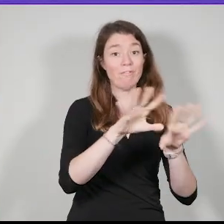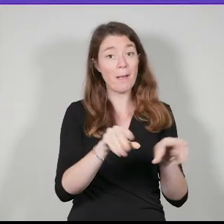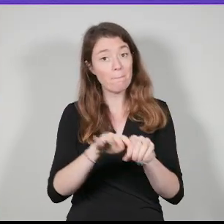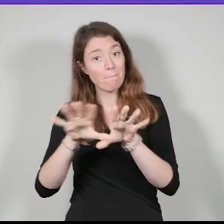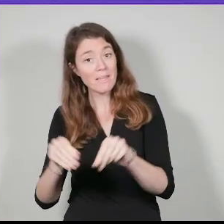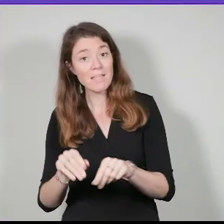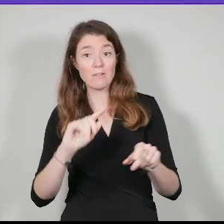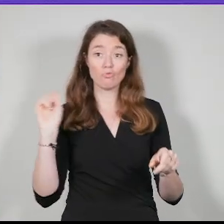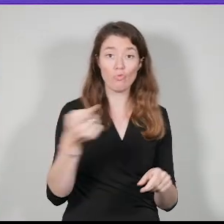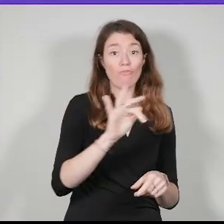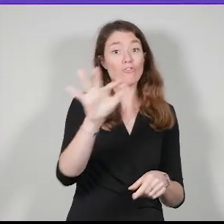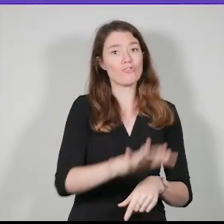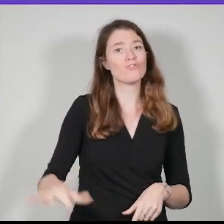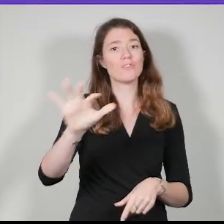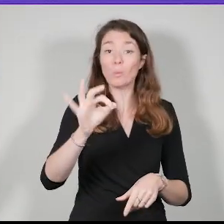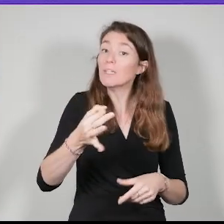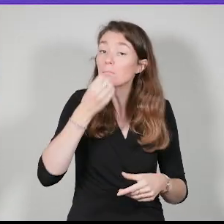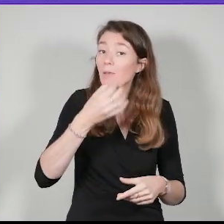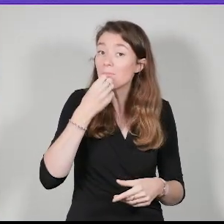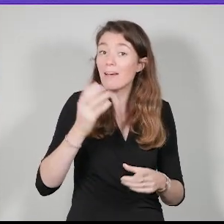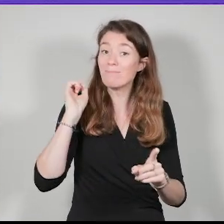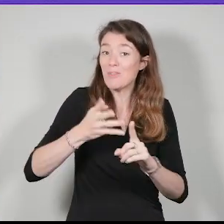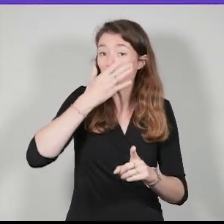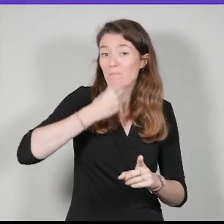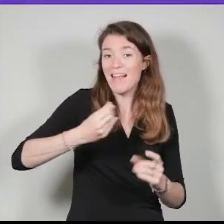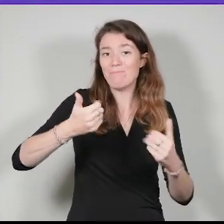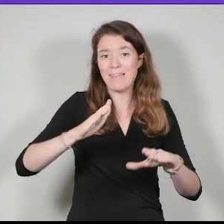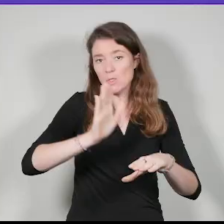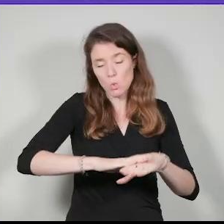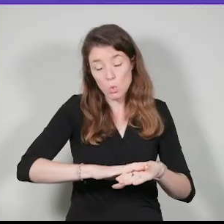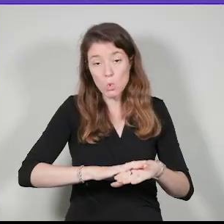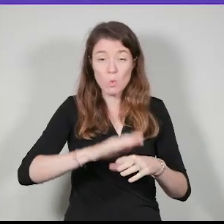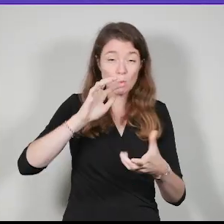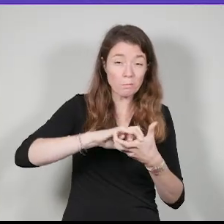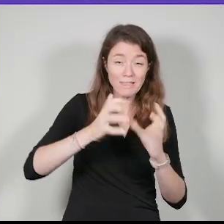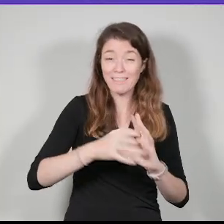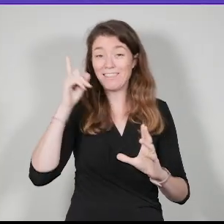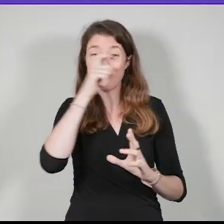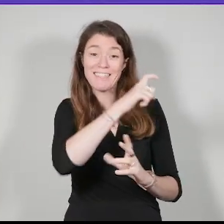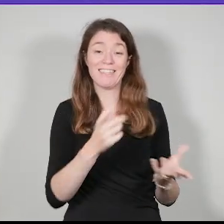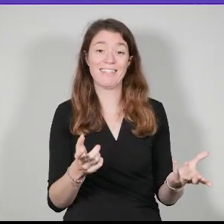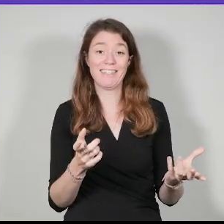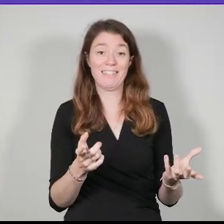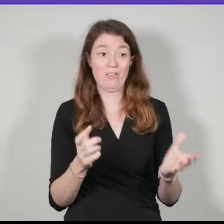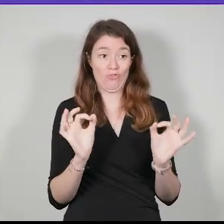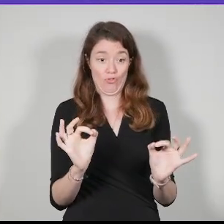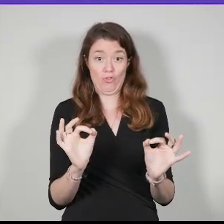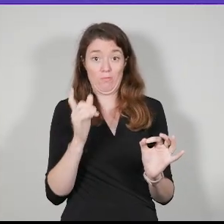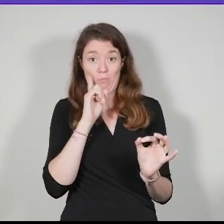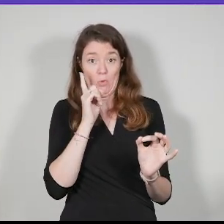qui sont confrontés. Oui, c'est une belle mission, mais c'est une mission qui est extrêmement difficile, eu égard encore une fois à